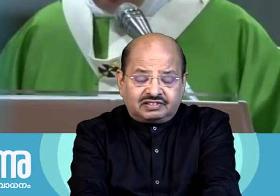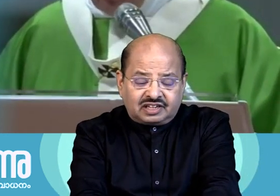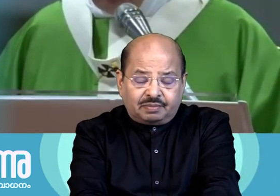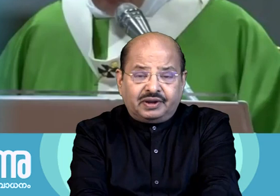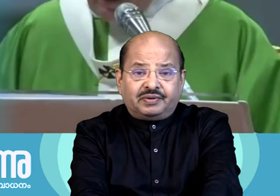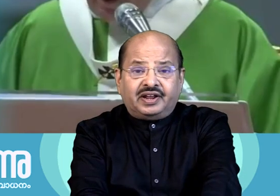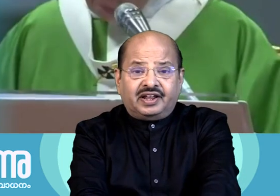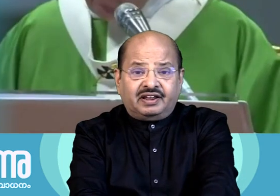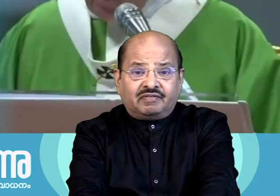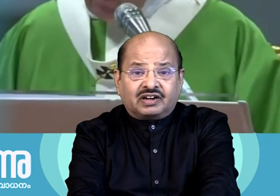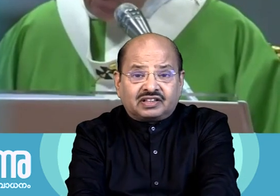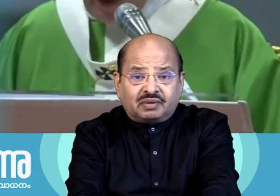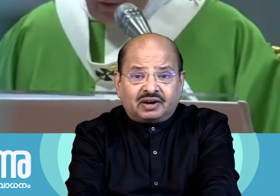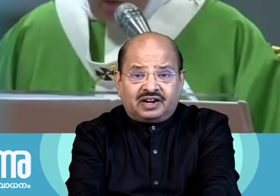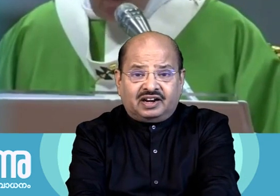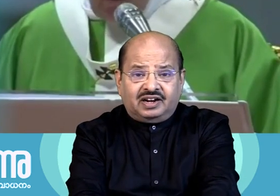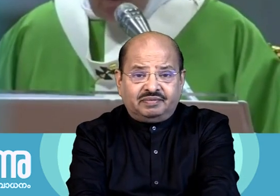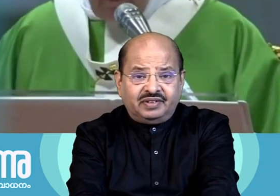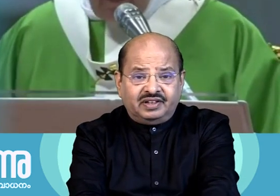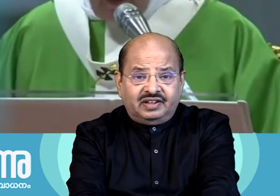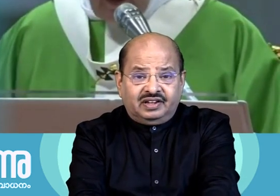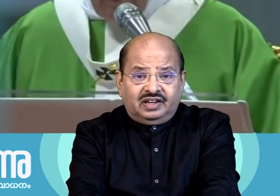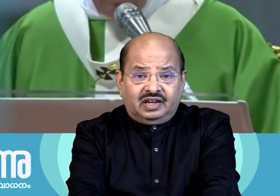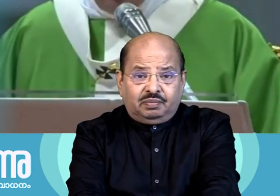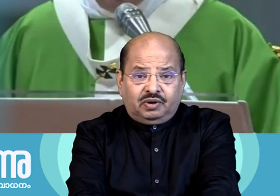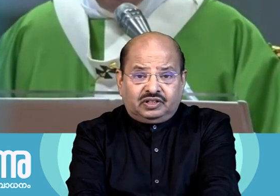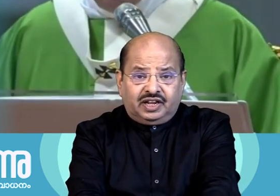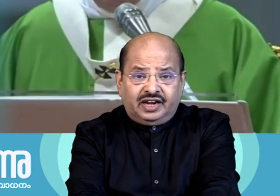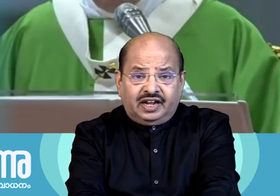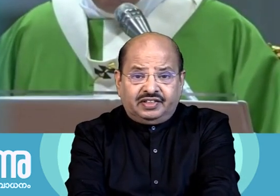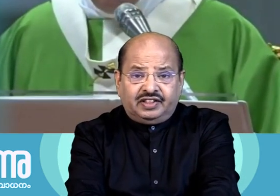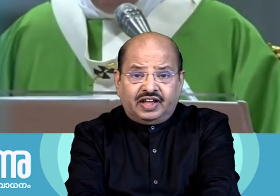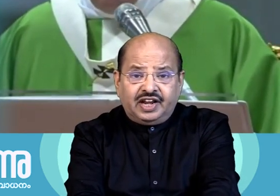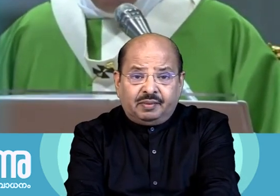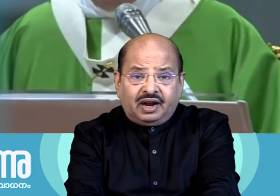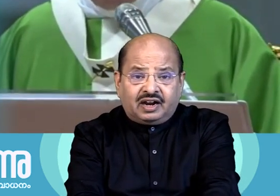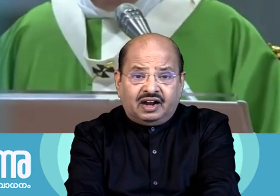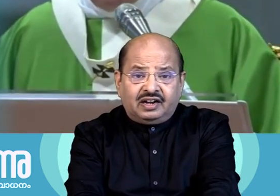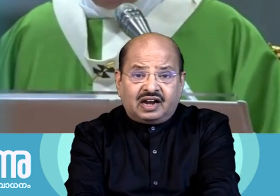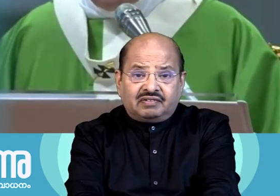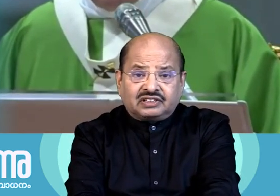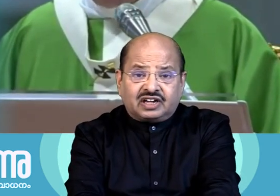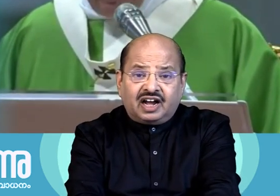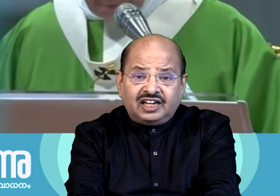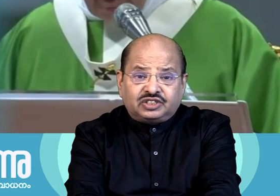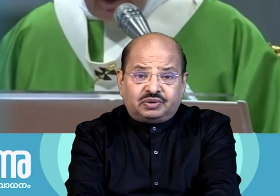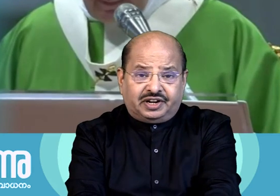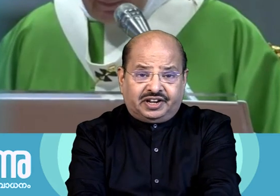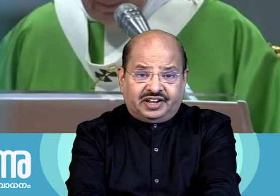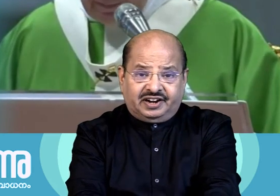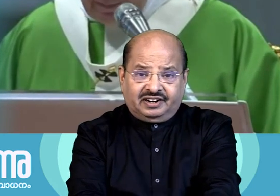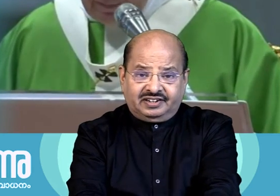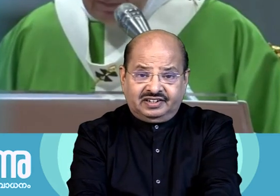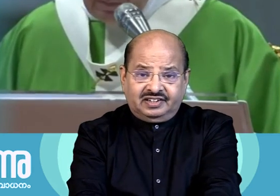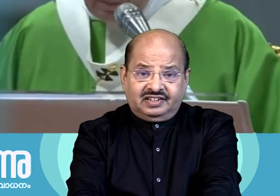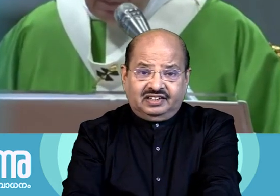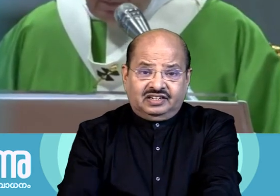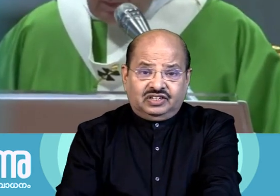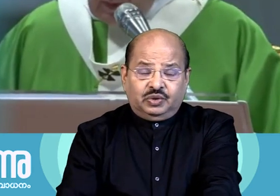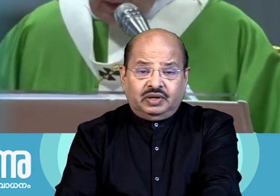അവരാണ് സഭയുടെ വർത്തമാനകാലം. ഇപ്പോൾ തന്നെ അതിനെ ധന്യമാക്കാൻ അവർ സഹായിച്ചു